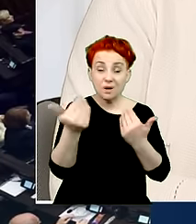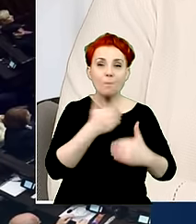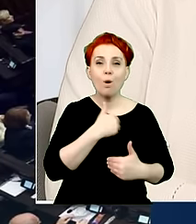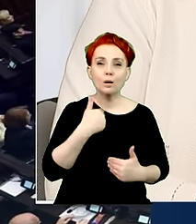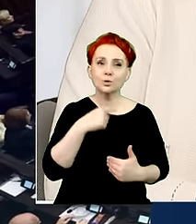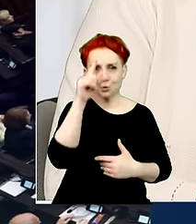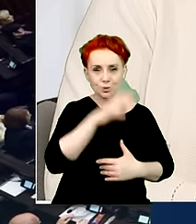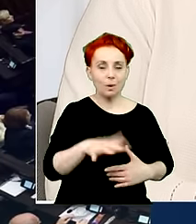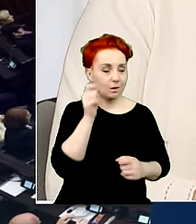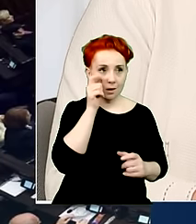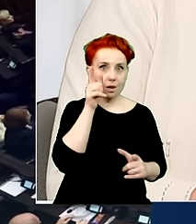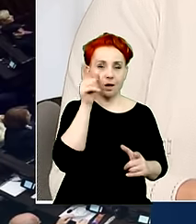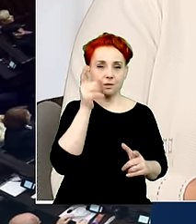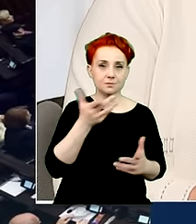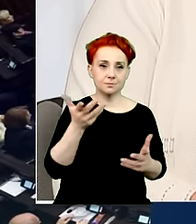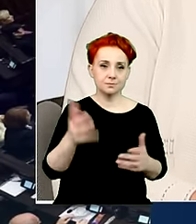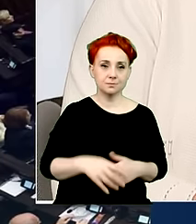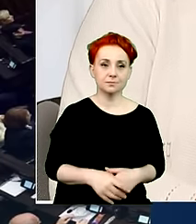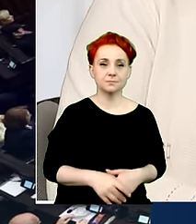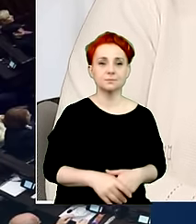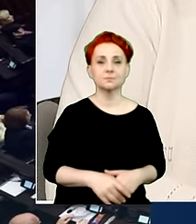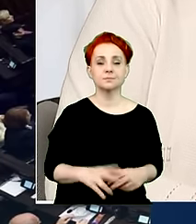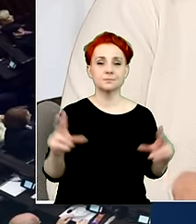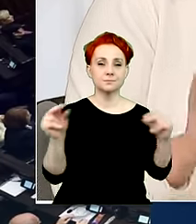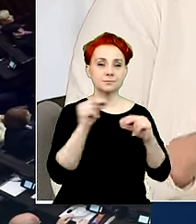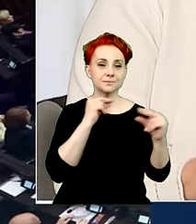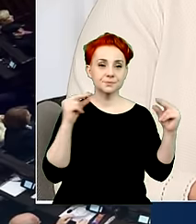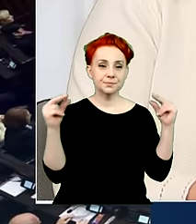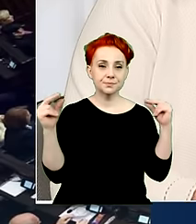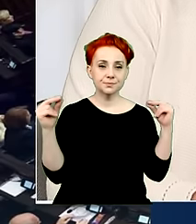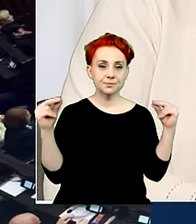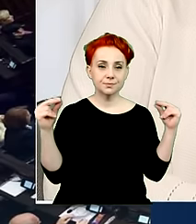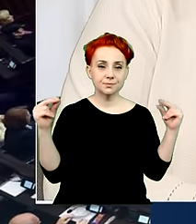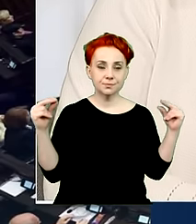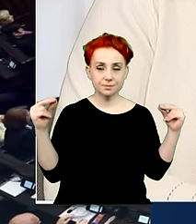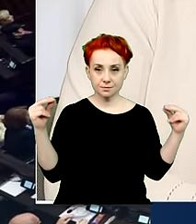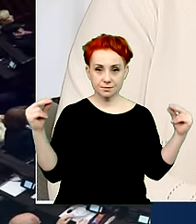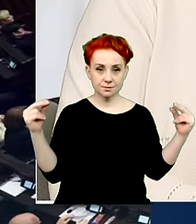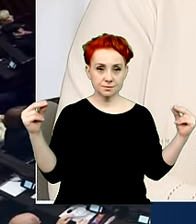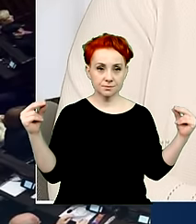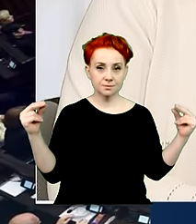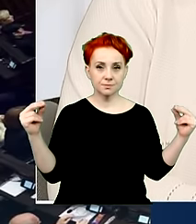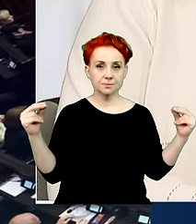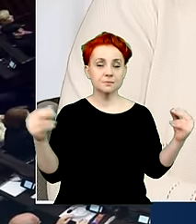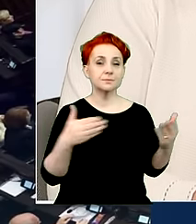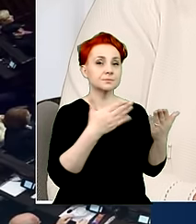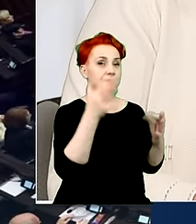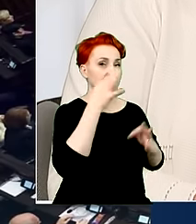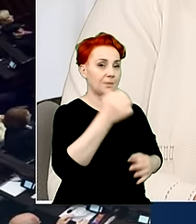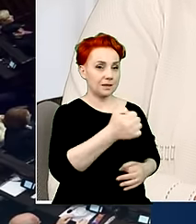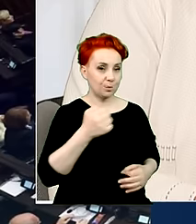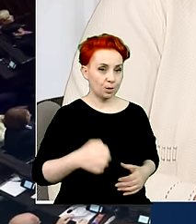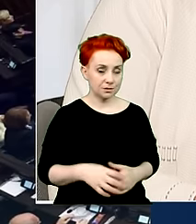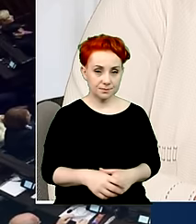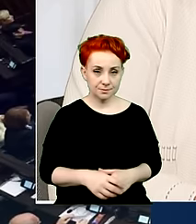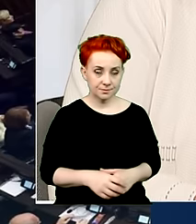społeczeństwo się obudziło za kilka lat. Dokładnie, panie senatorze, ale pozwoli pan, że ja jedno zdanie. Pani poseł. Rzeczywiście, Szwecja